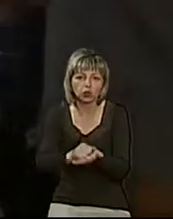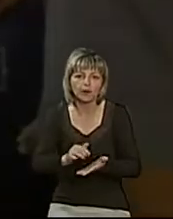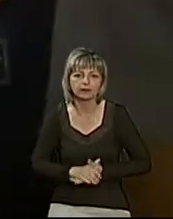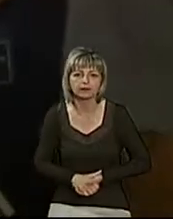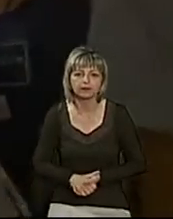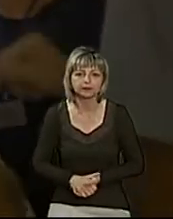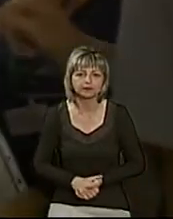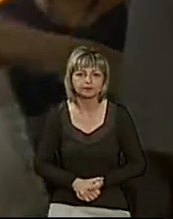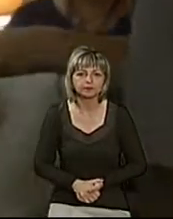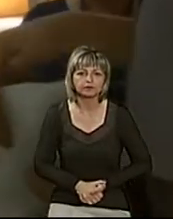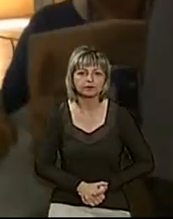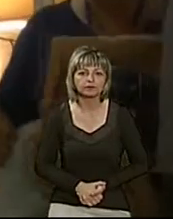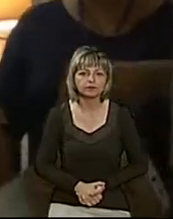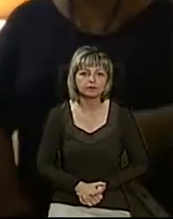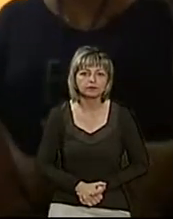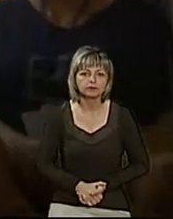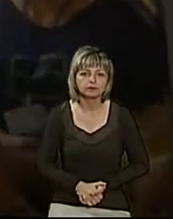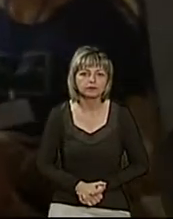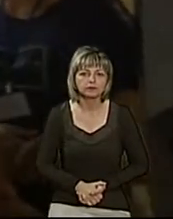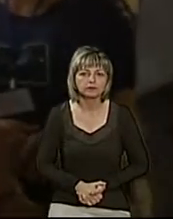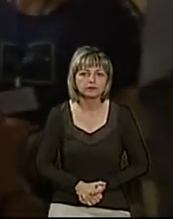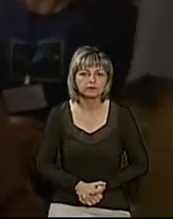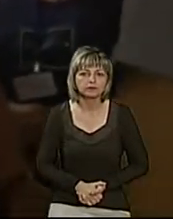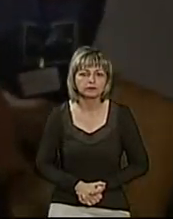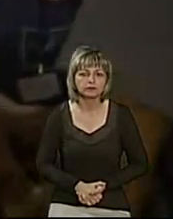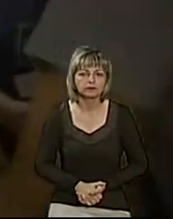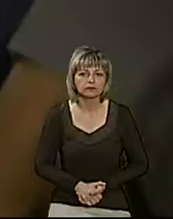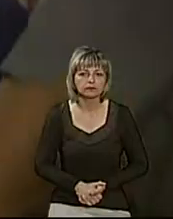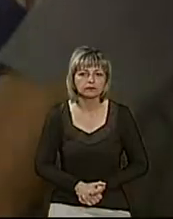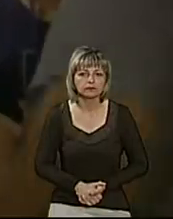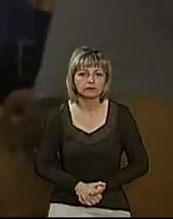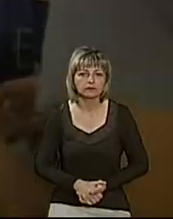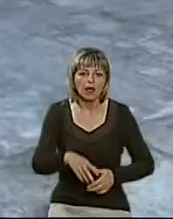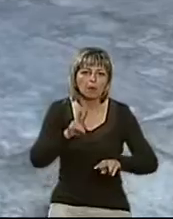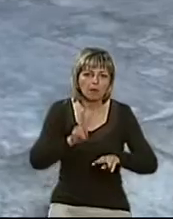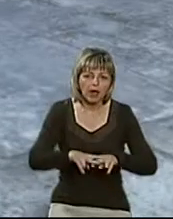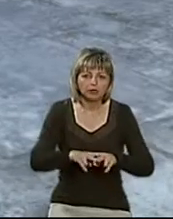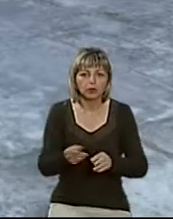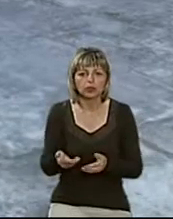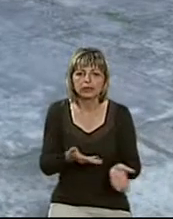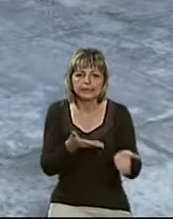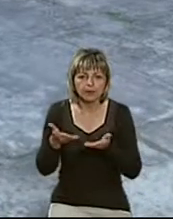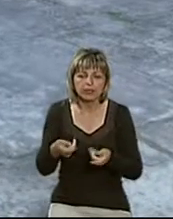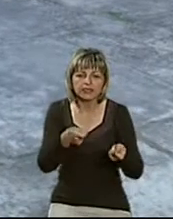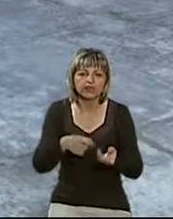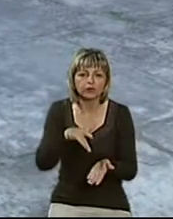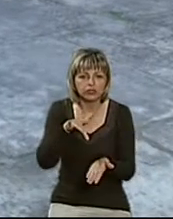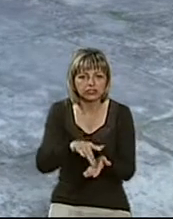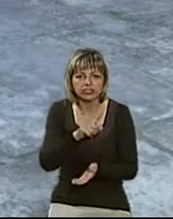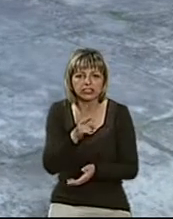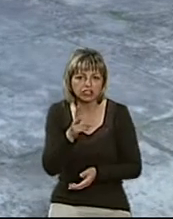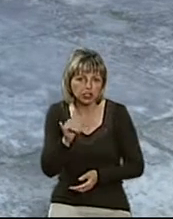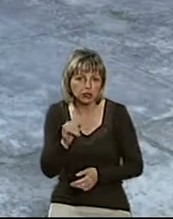посвідчує особу, достаньте зразу, щоб я... Паспорт, запрошення, так. Завідувачка Центру ЗНО